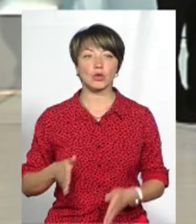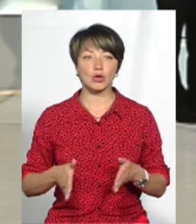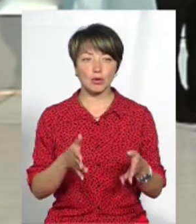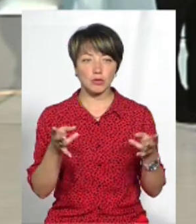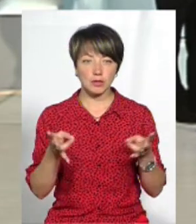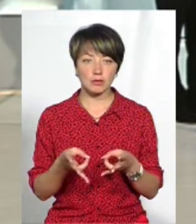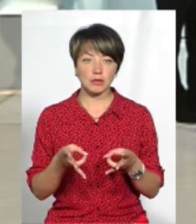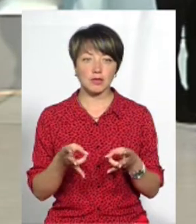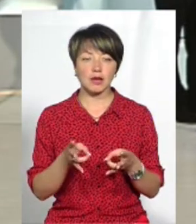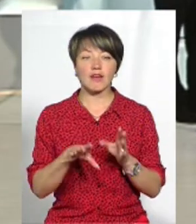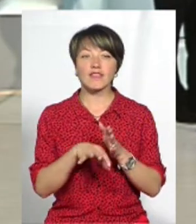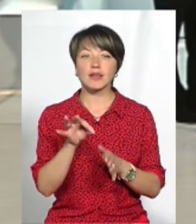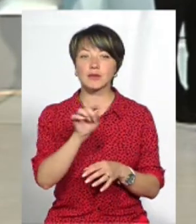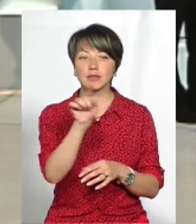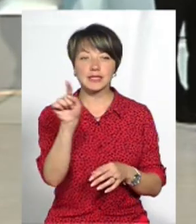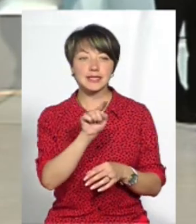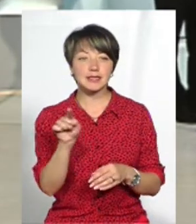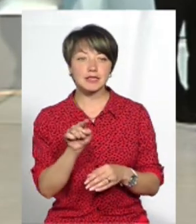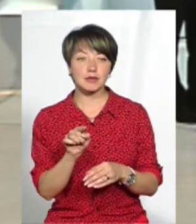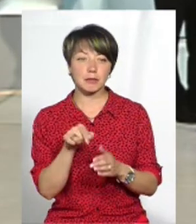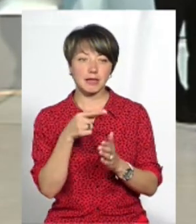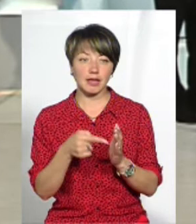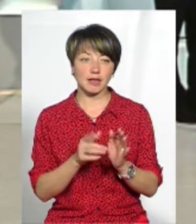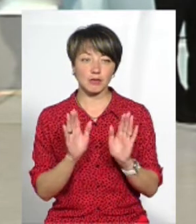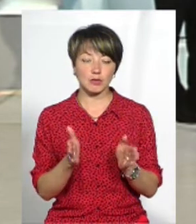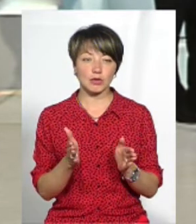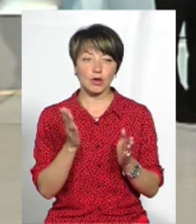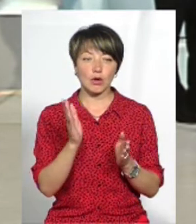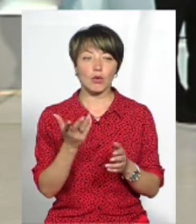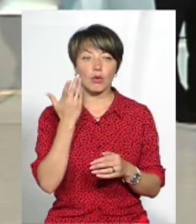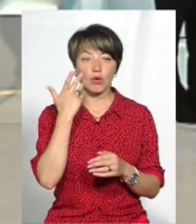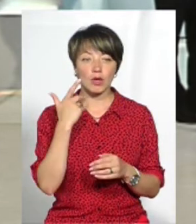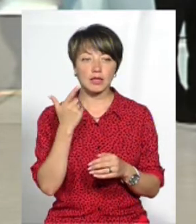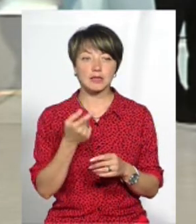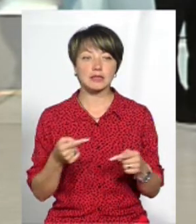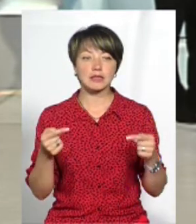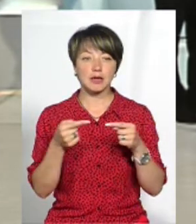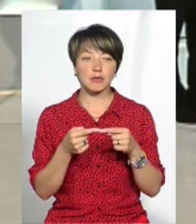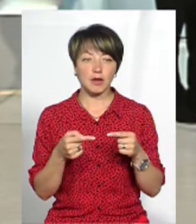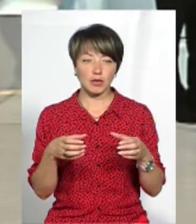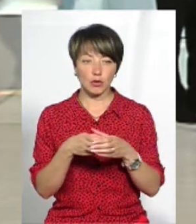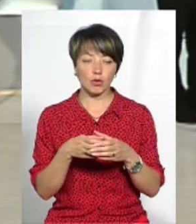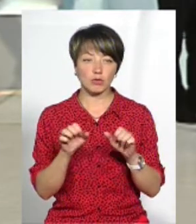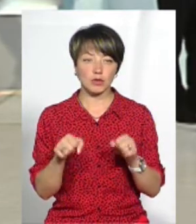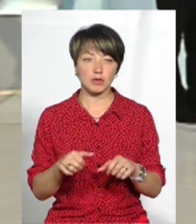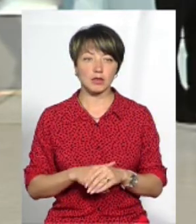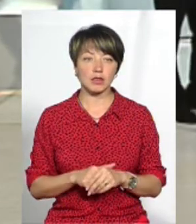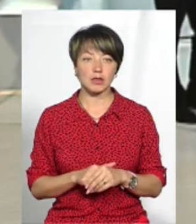нам потрібні. А, ні, ви визначіться, будь ласка, там буде питання, коли ви визначите, з якою саме категорією.